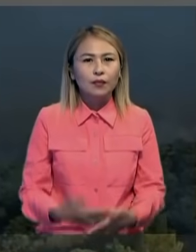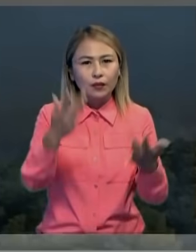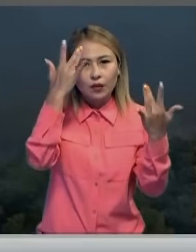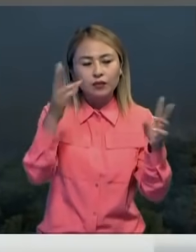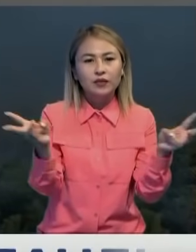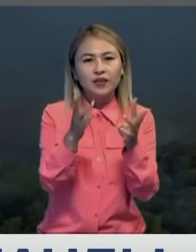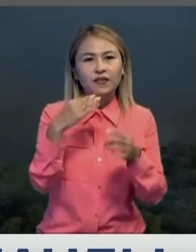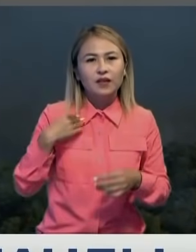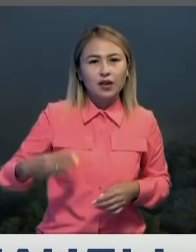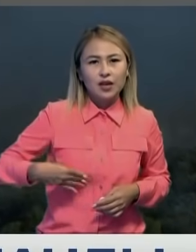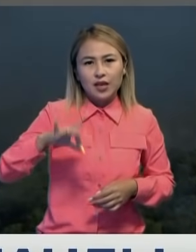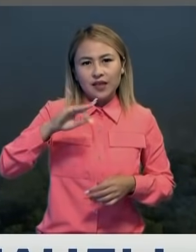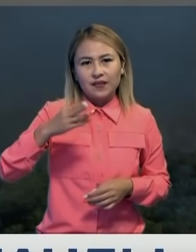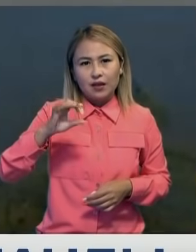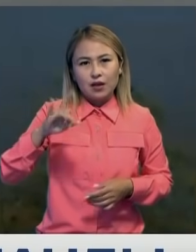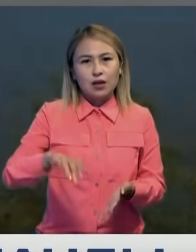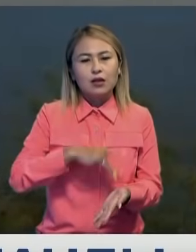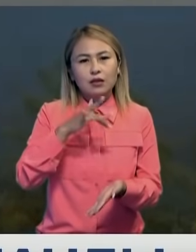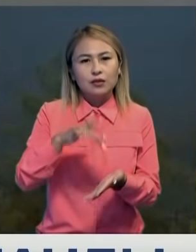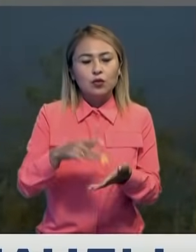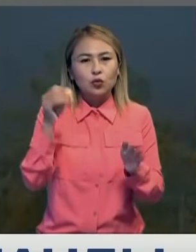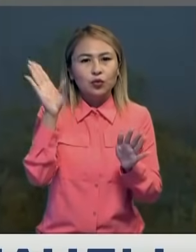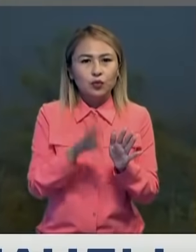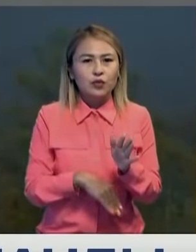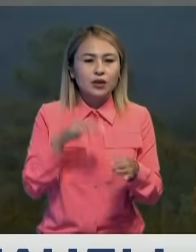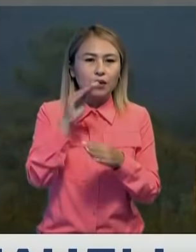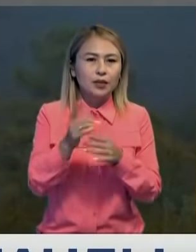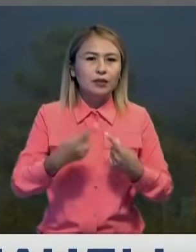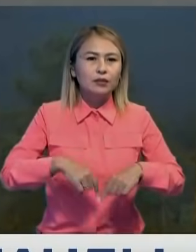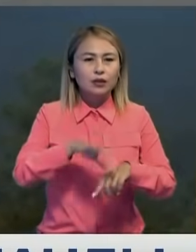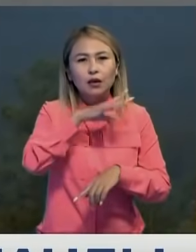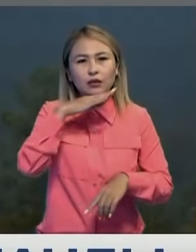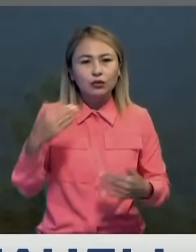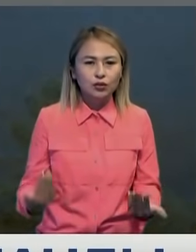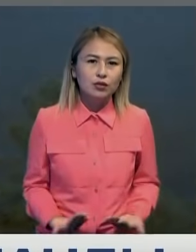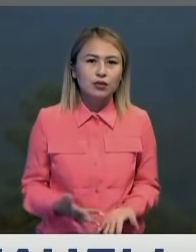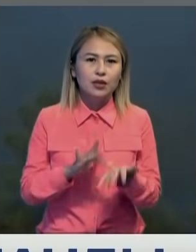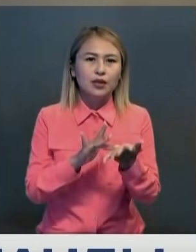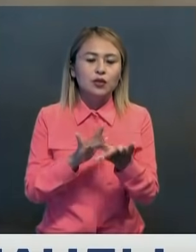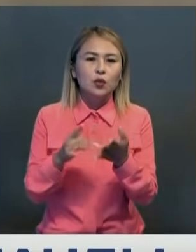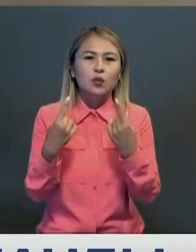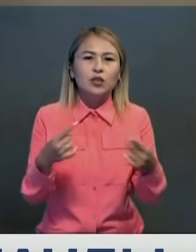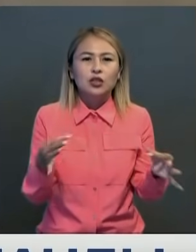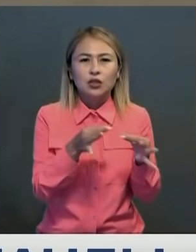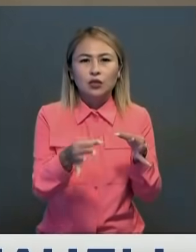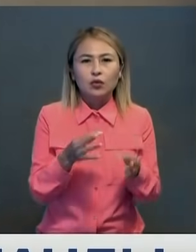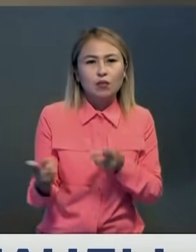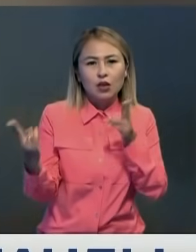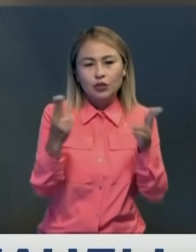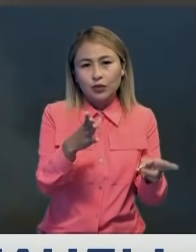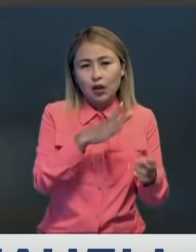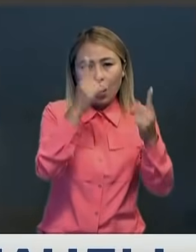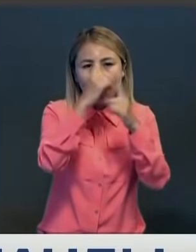Алапат өрт Францияның Ривьера қаласында да ұшығып барады. Осыған орай аймақтағы мыңдаған тұрғын мен саяхатшы өзге жерге